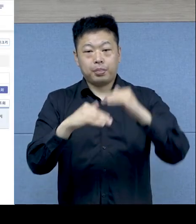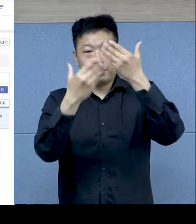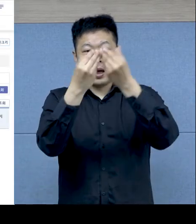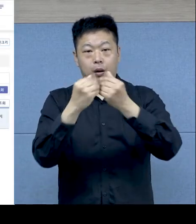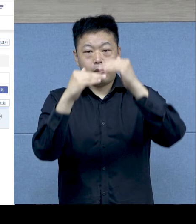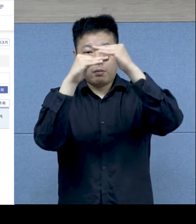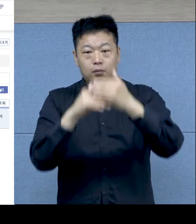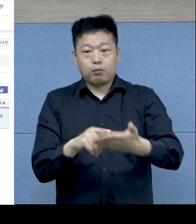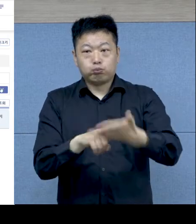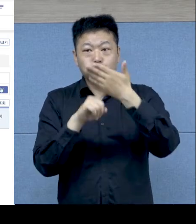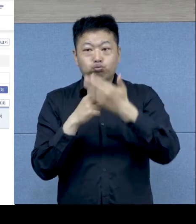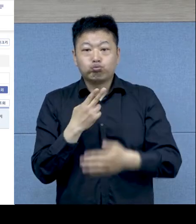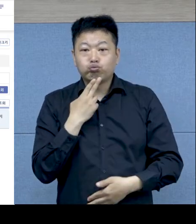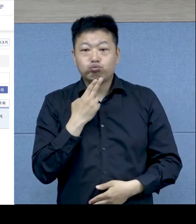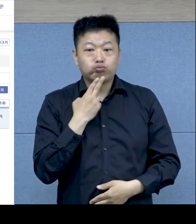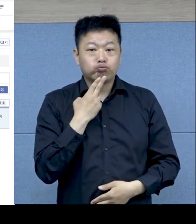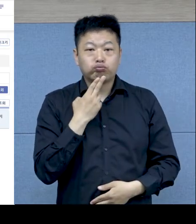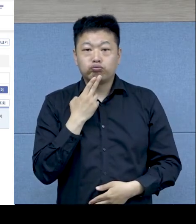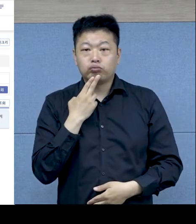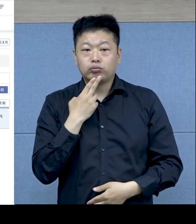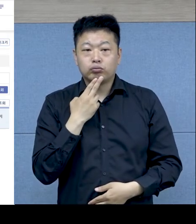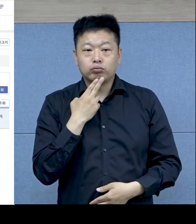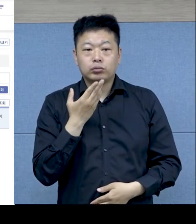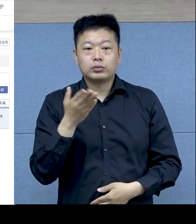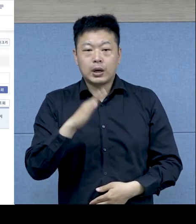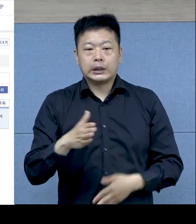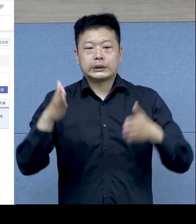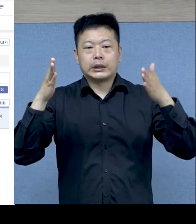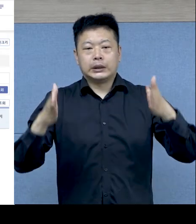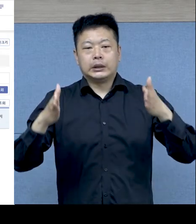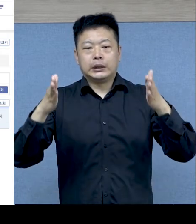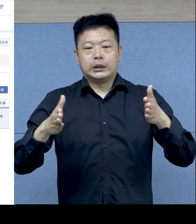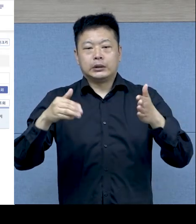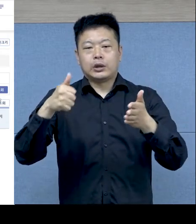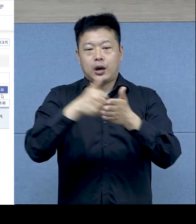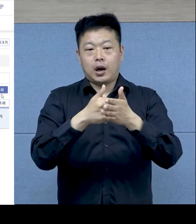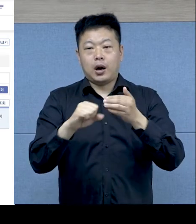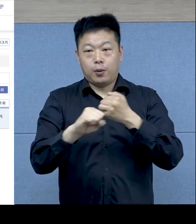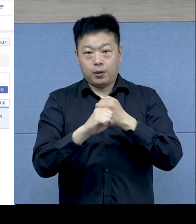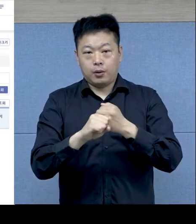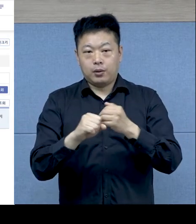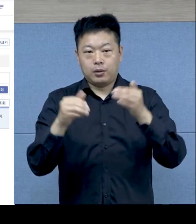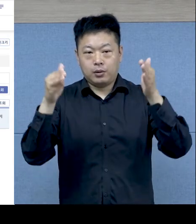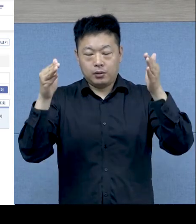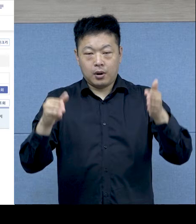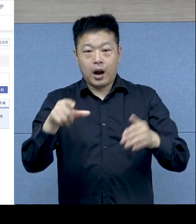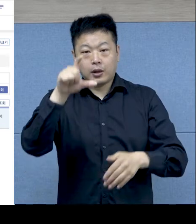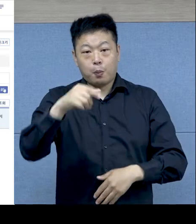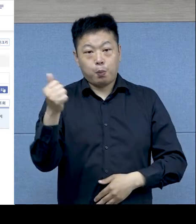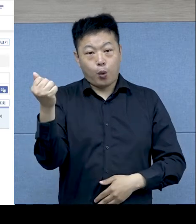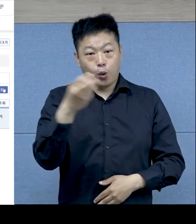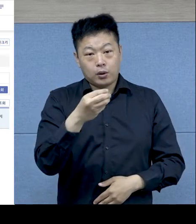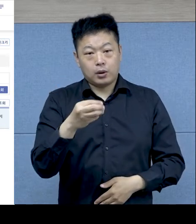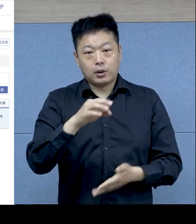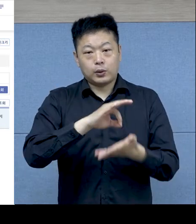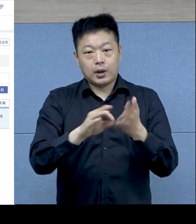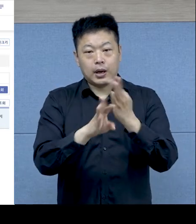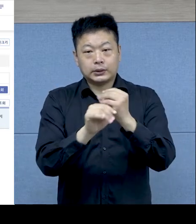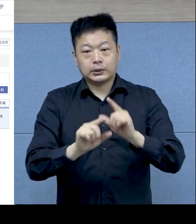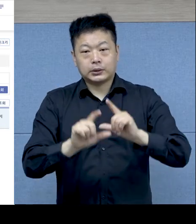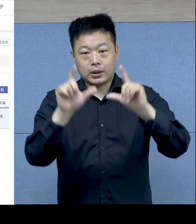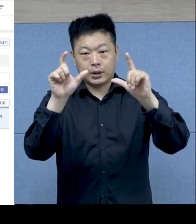저희 내용은 이제 뜨진 않는데 여기 조회를 기간을 설정하시고 조회를 누르시면 여기에 카드